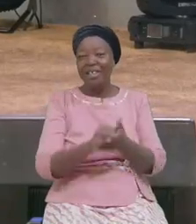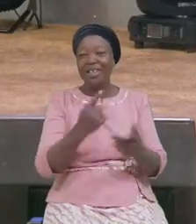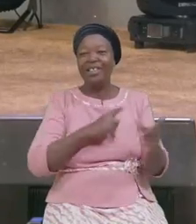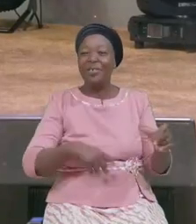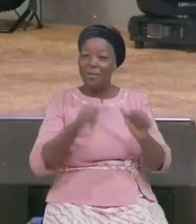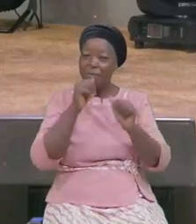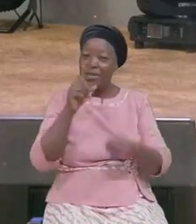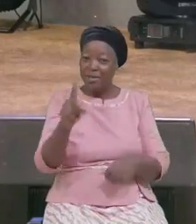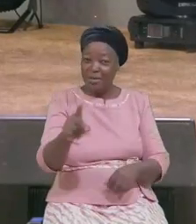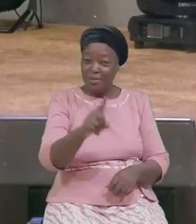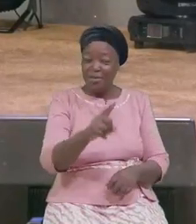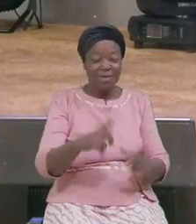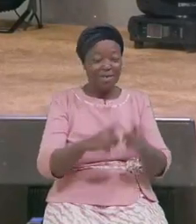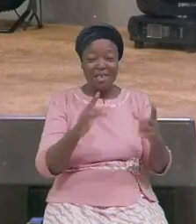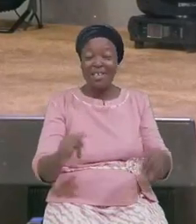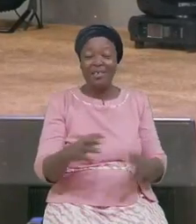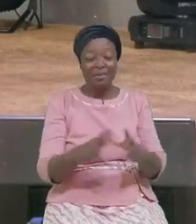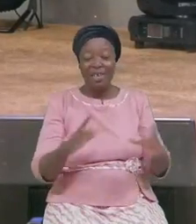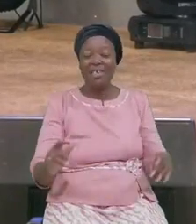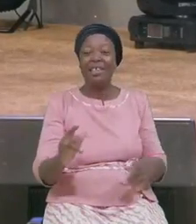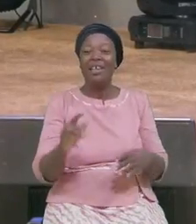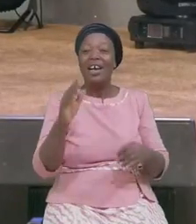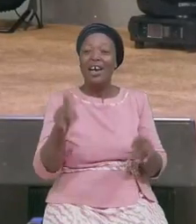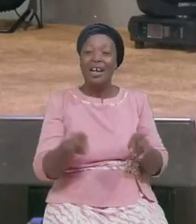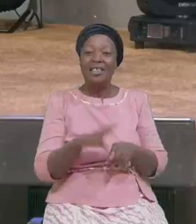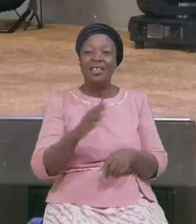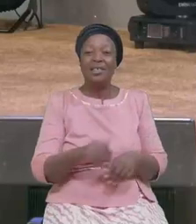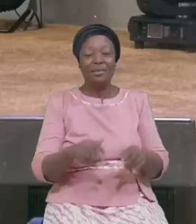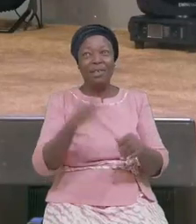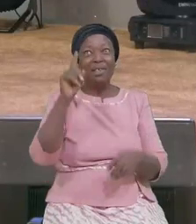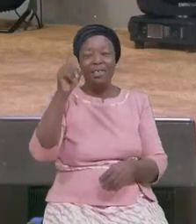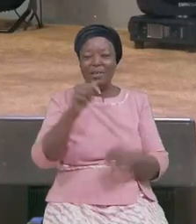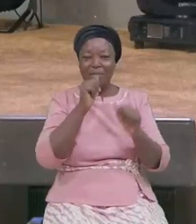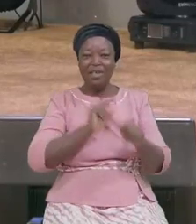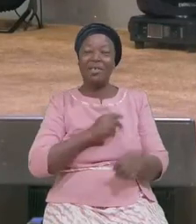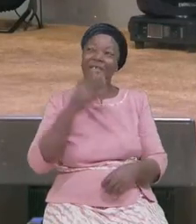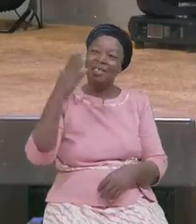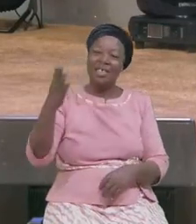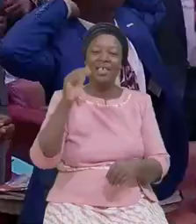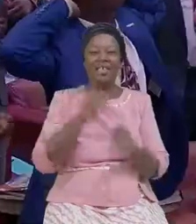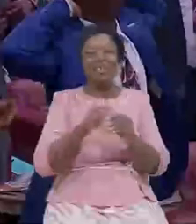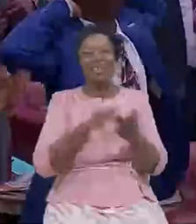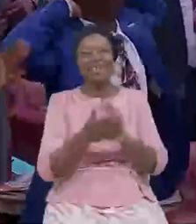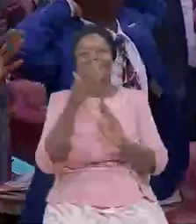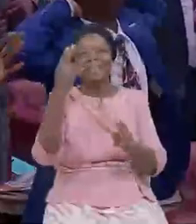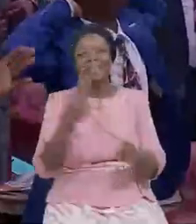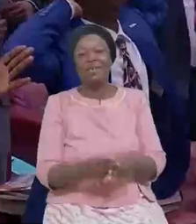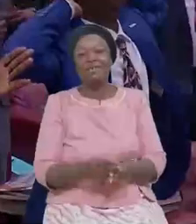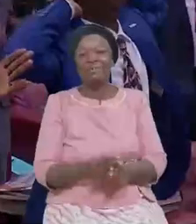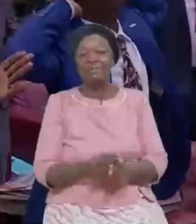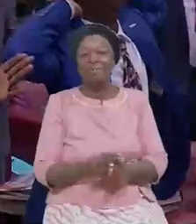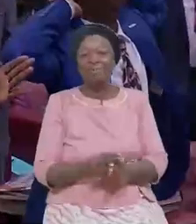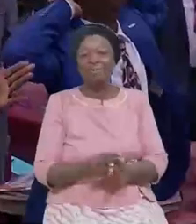que le Seigneur vous a béni grandement et abondamment tel qu'il nous a béni là-bas au nom de Jésus.